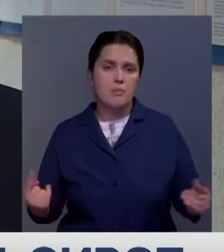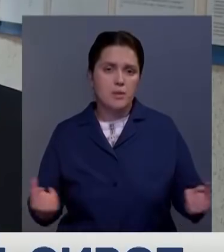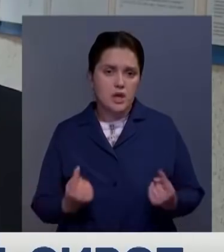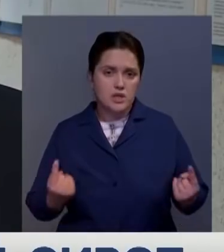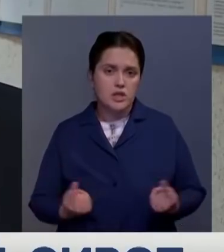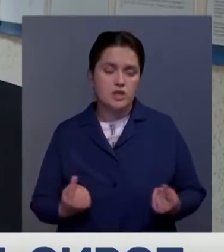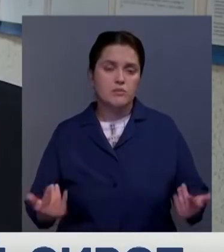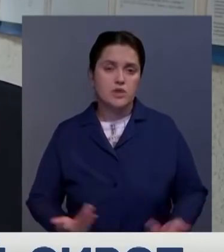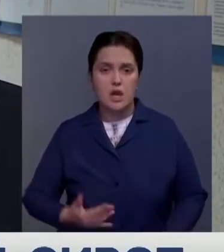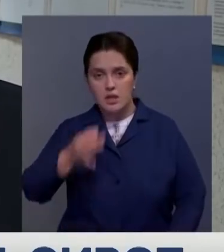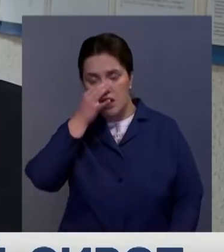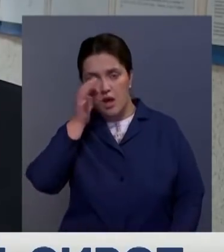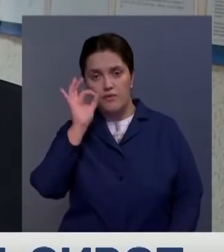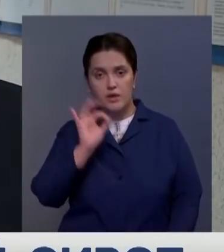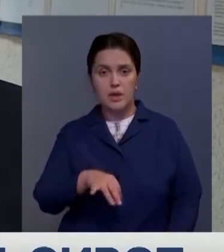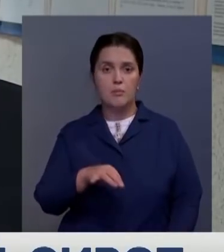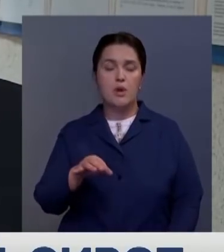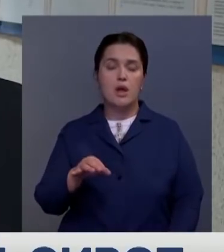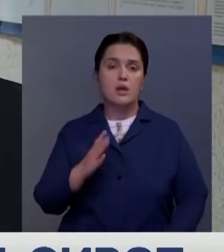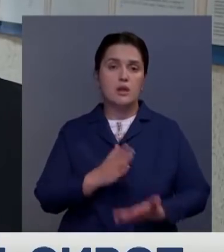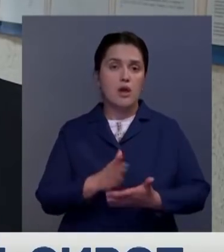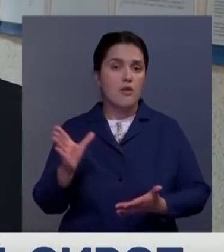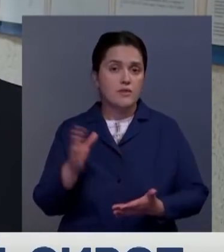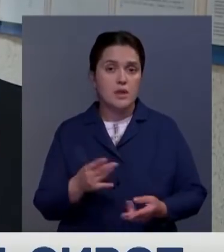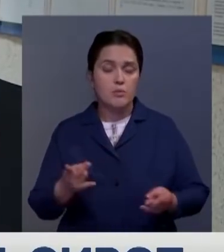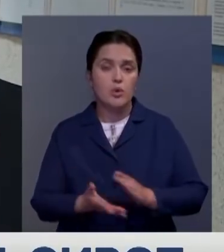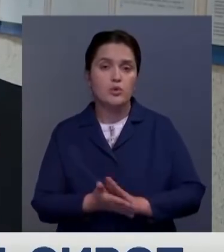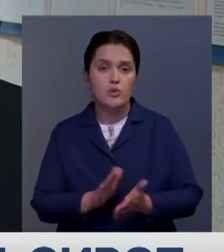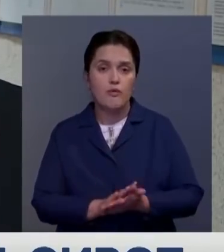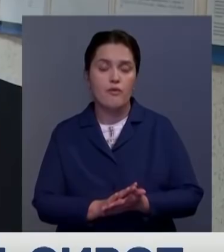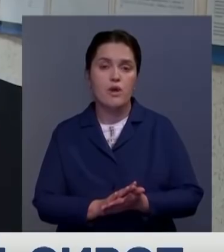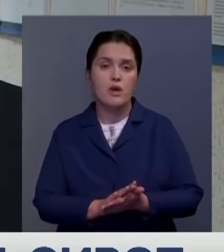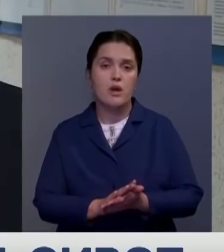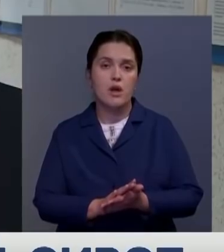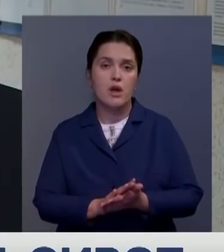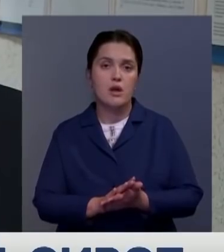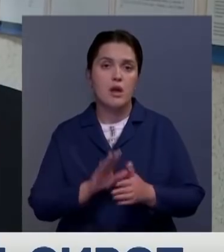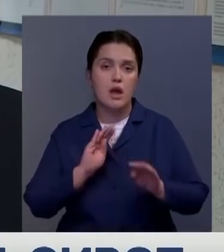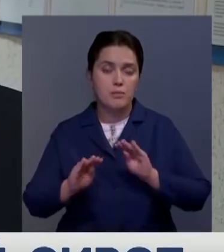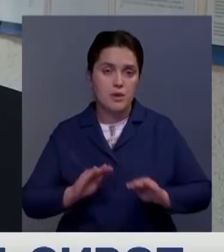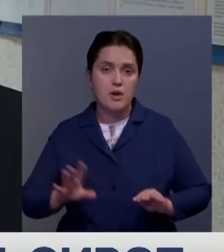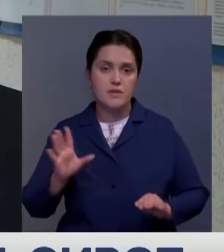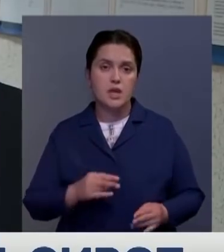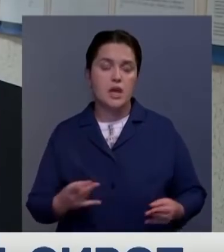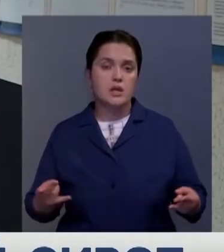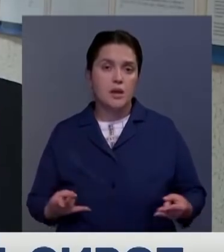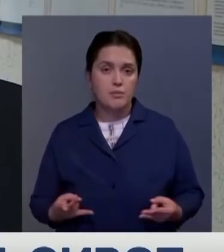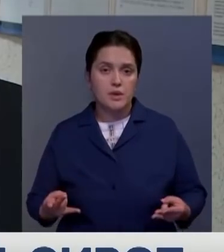жизненным навыкам. Для этого есть все необходимые условия, оборудованы необходимо всеми